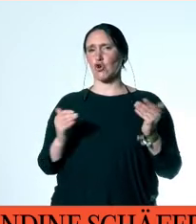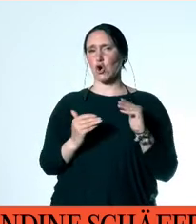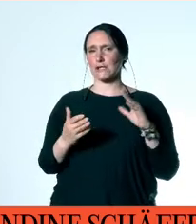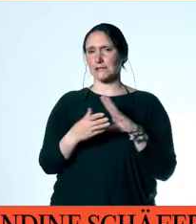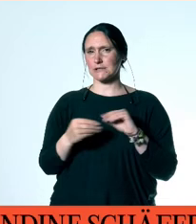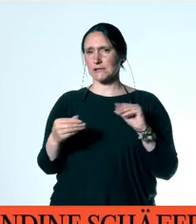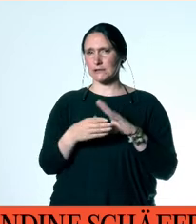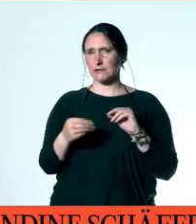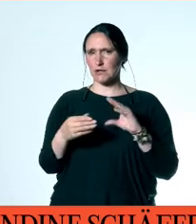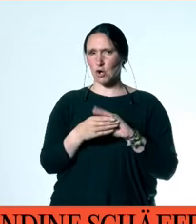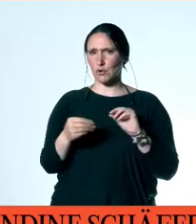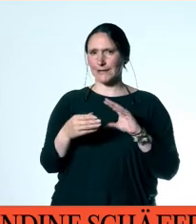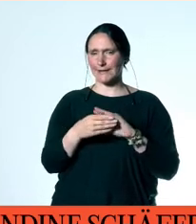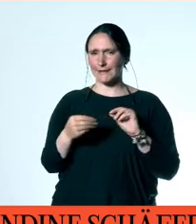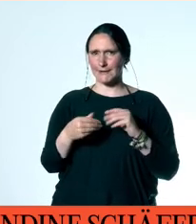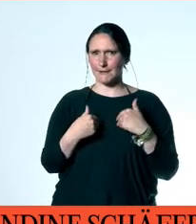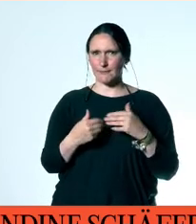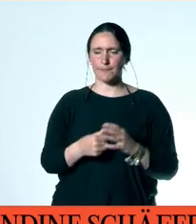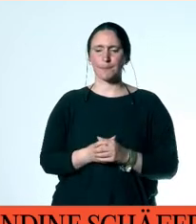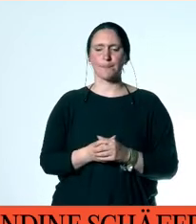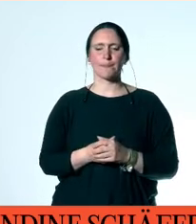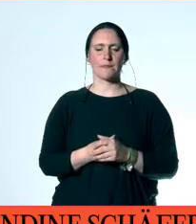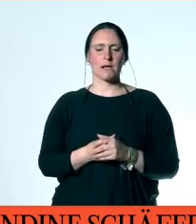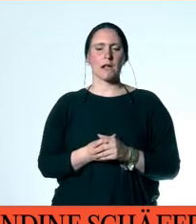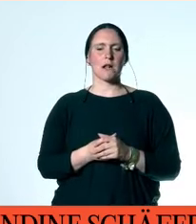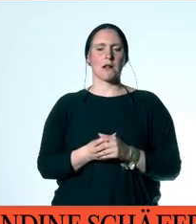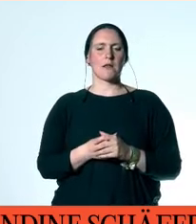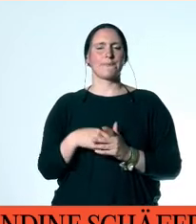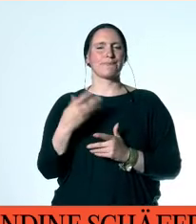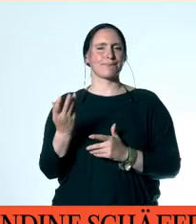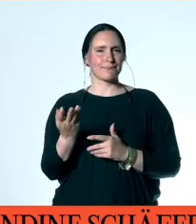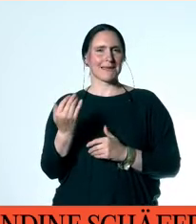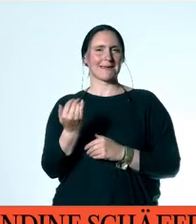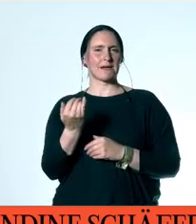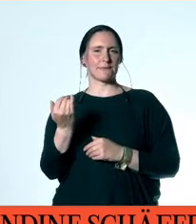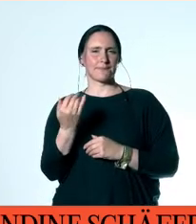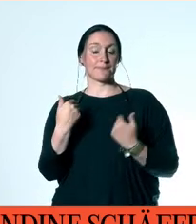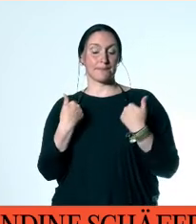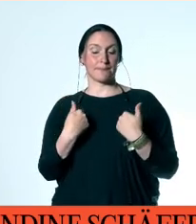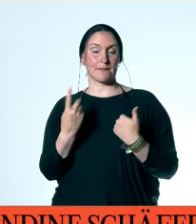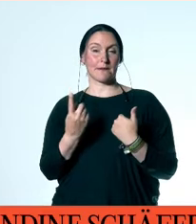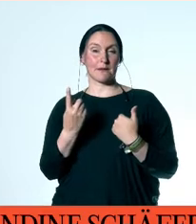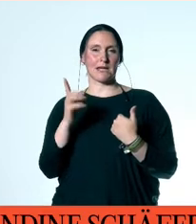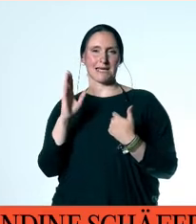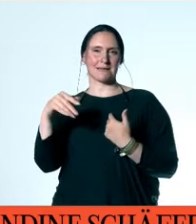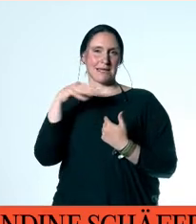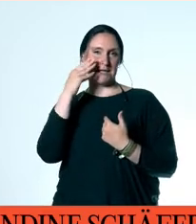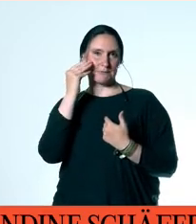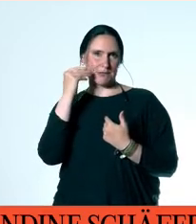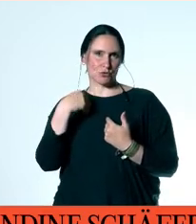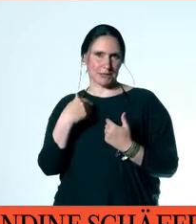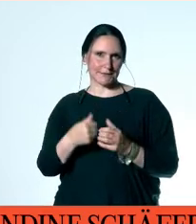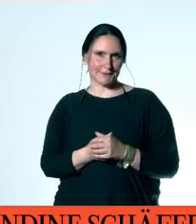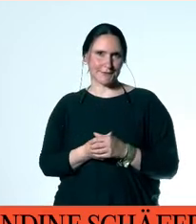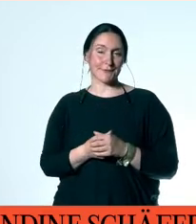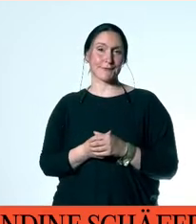ocean of particular individual experiences, and that we can't always